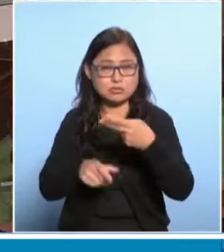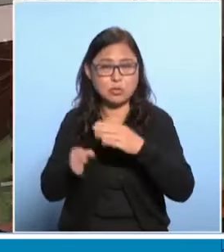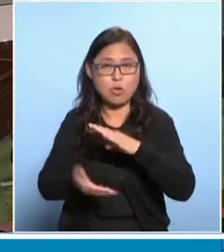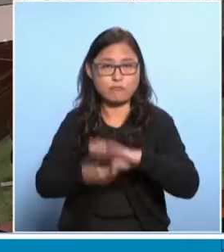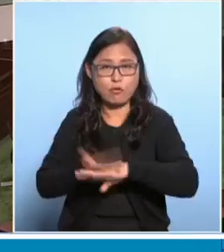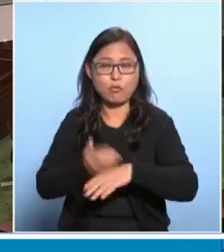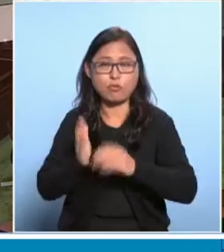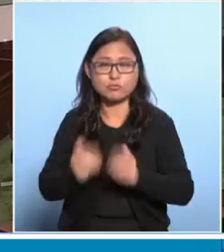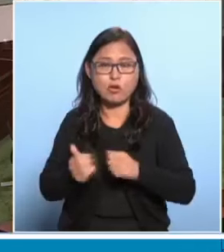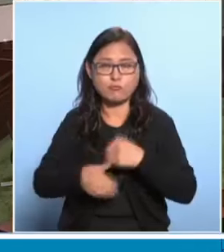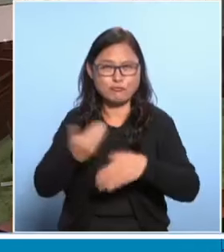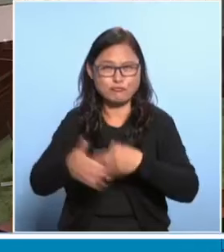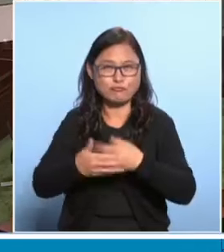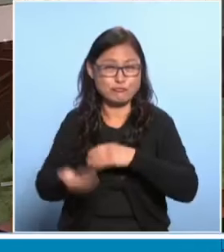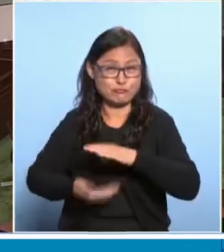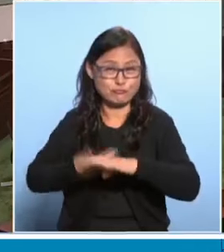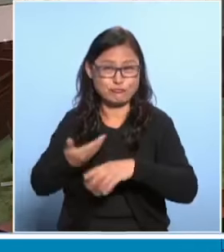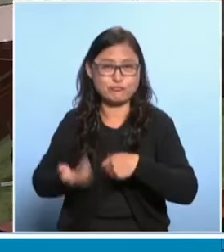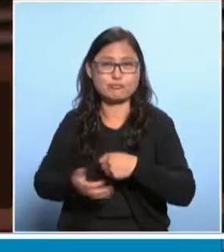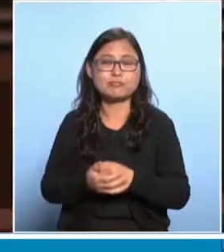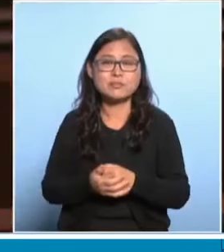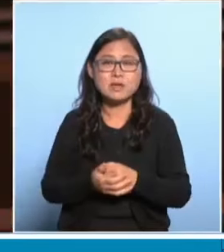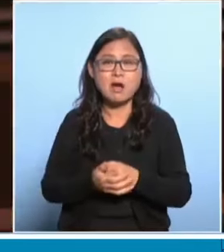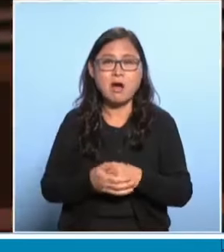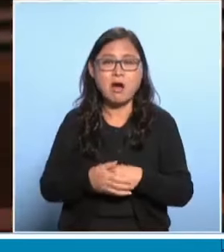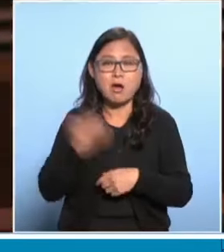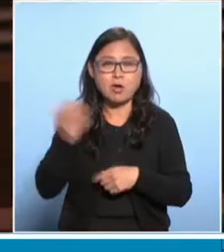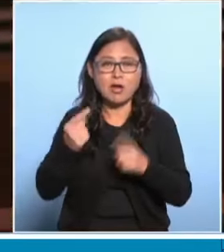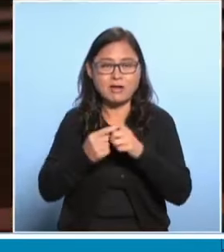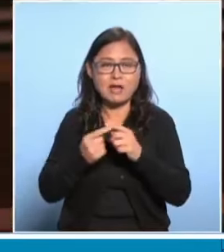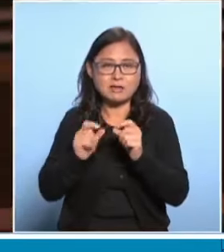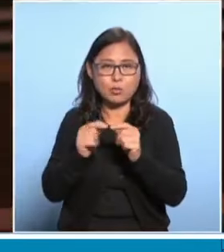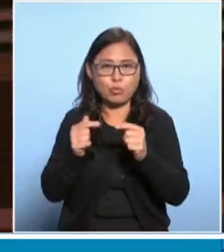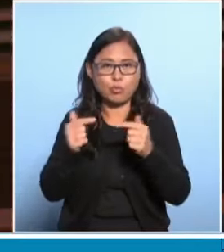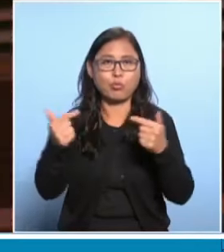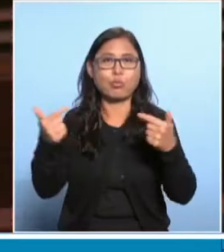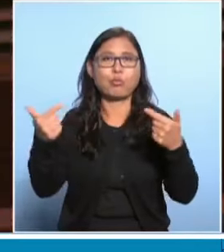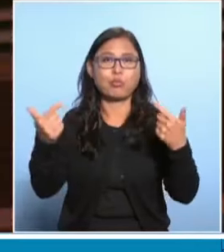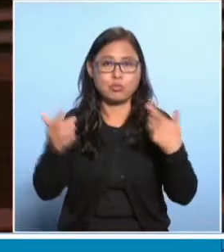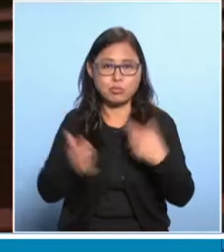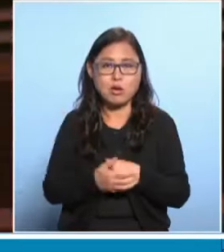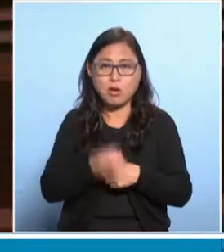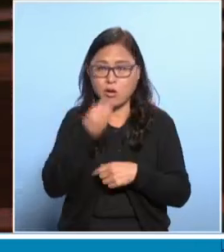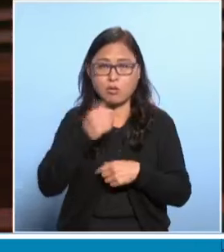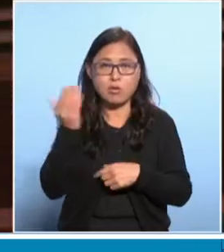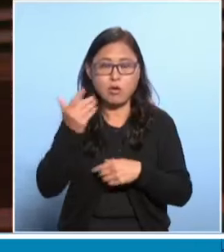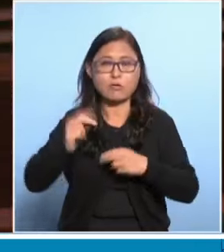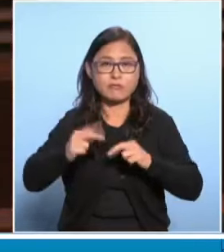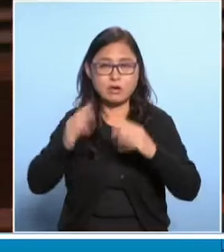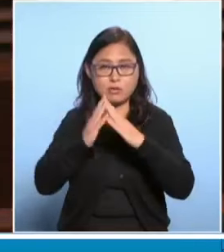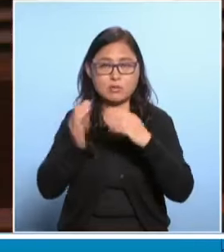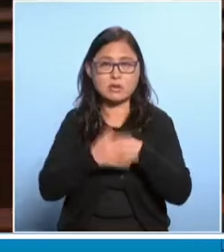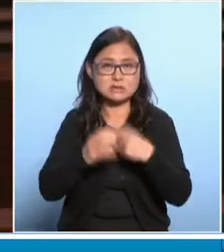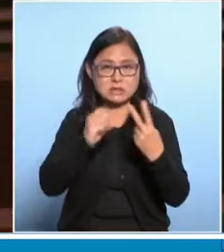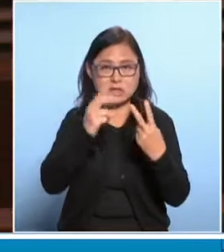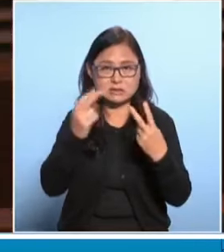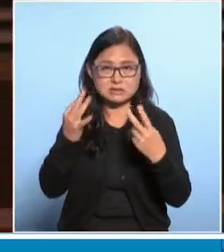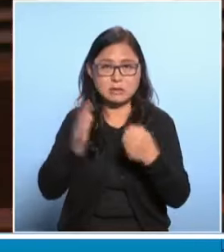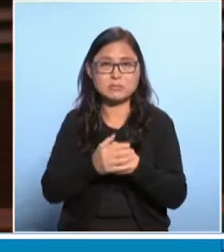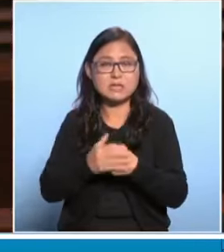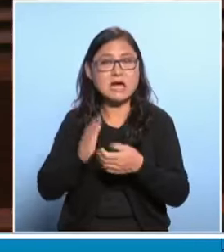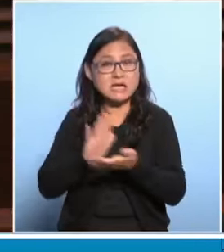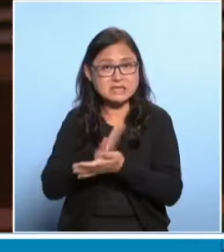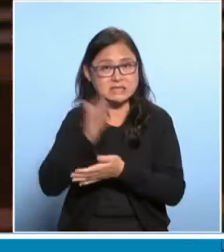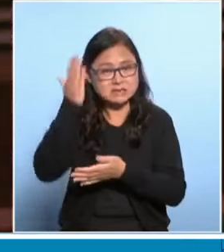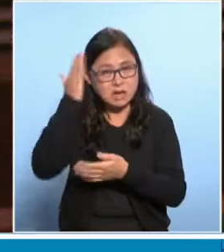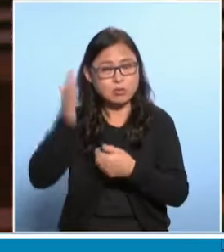全速邁向復甦，旅客人數穩步增長。香港旅遊發展局在2023年年初預